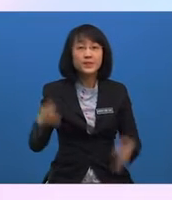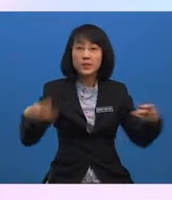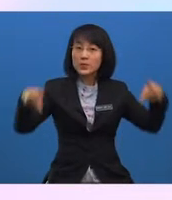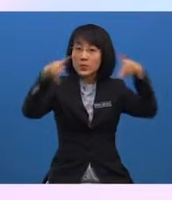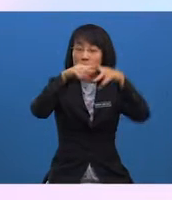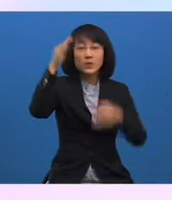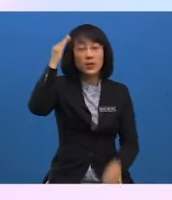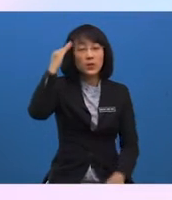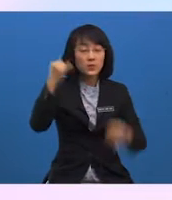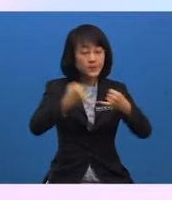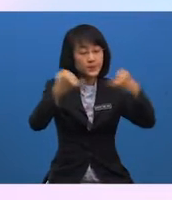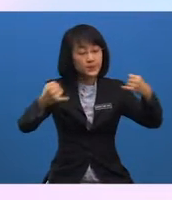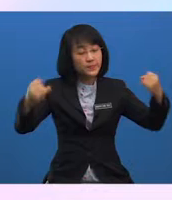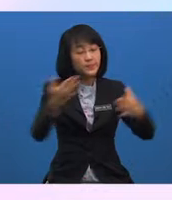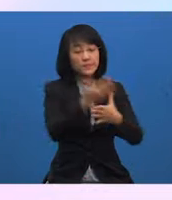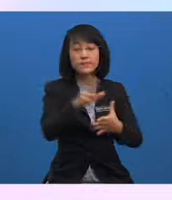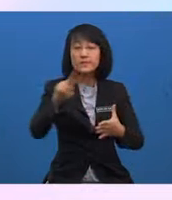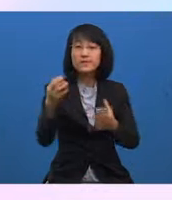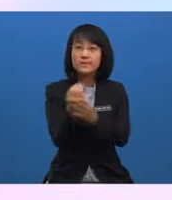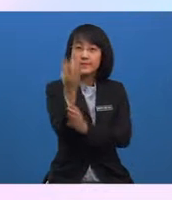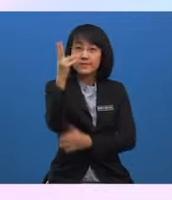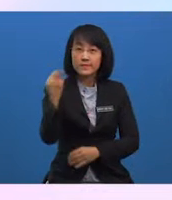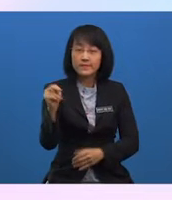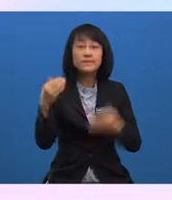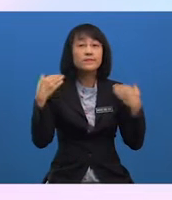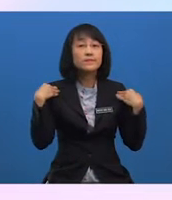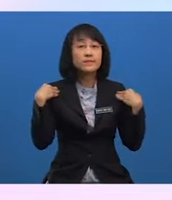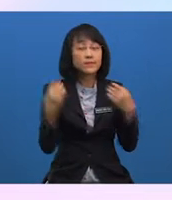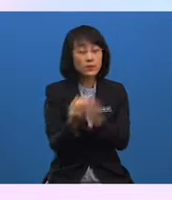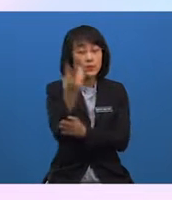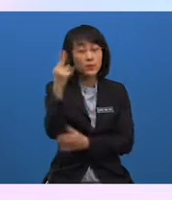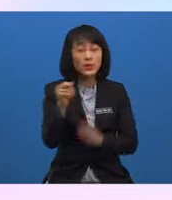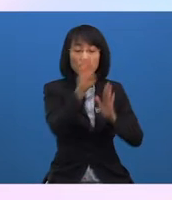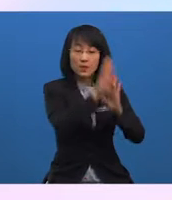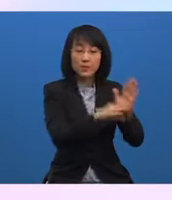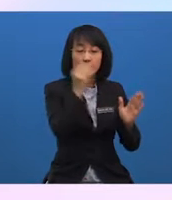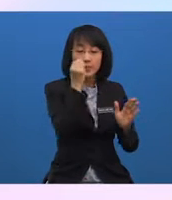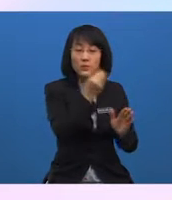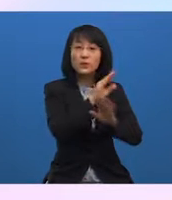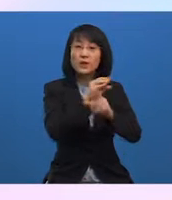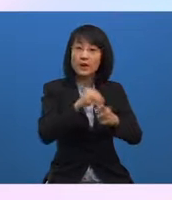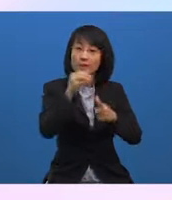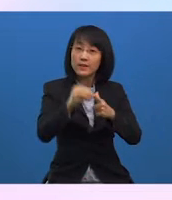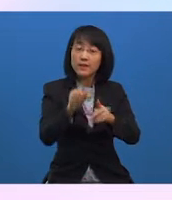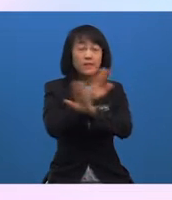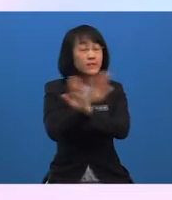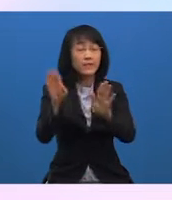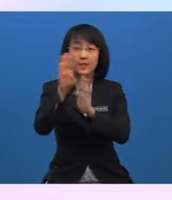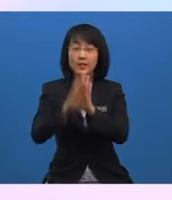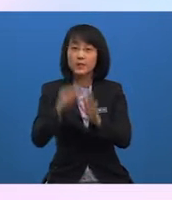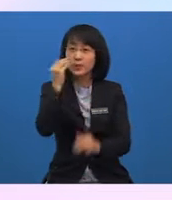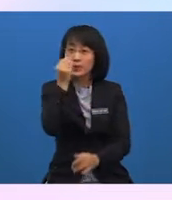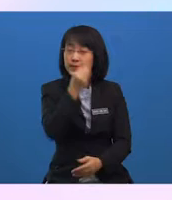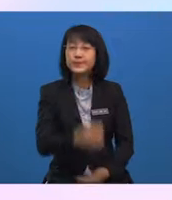perlu tahu jenis-jenis bahagian tumbuhan. Ada tumbuhan berbunga atau tidak berbunga. Ada tumbuhan